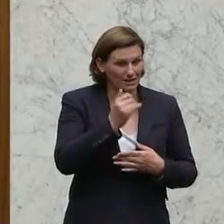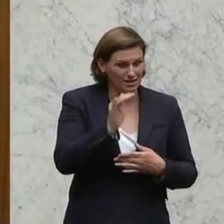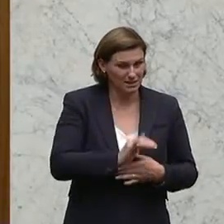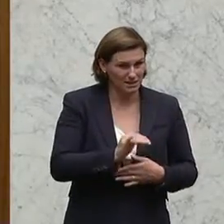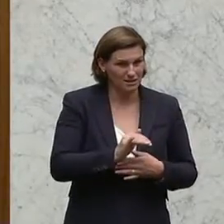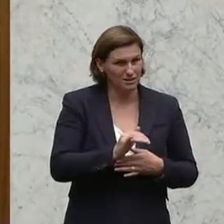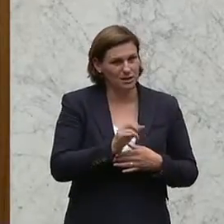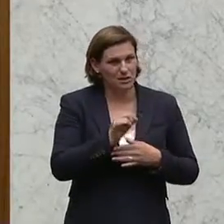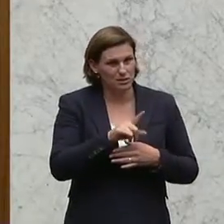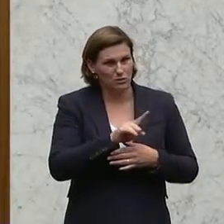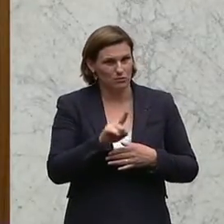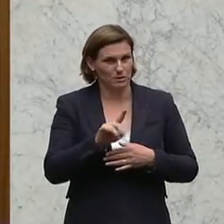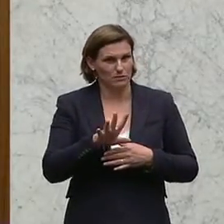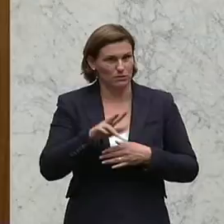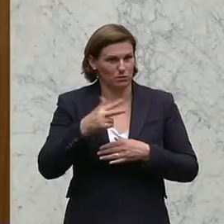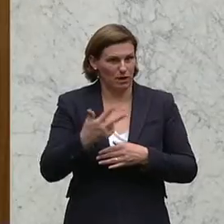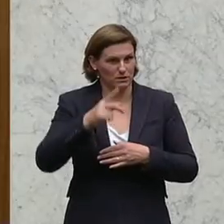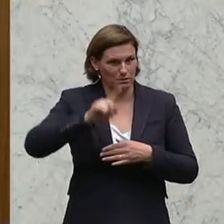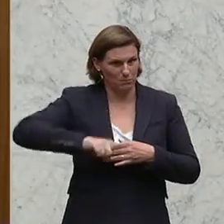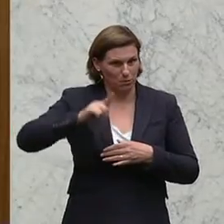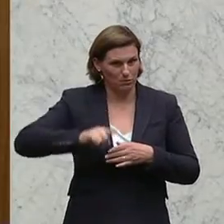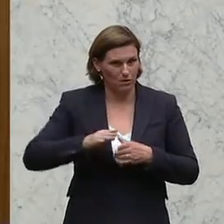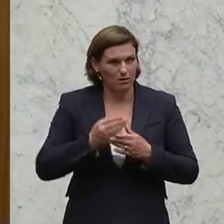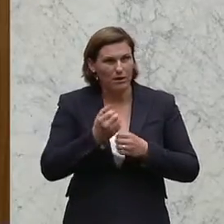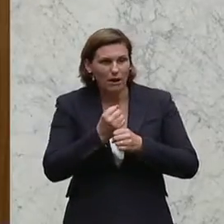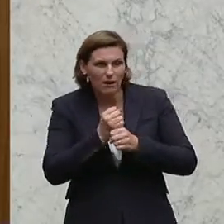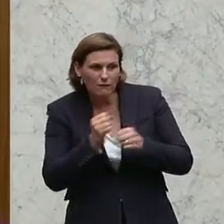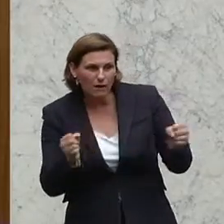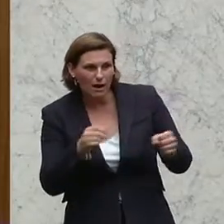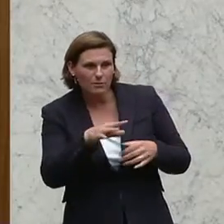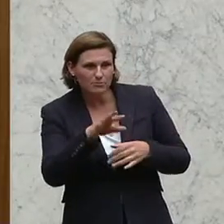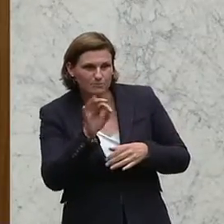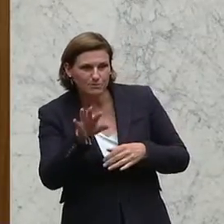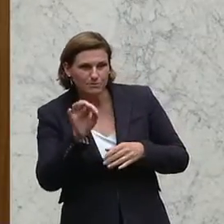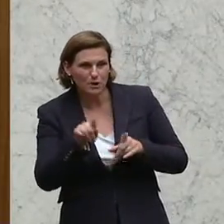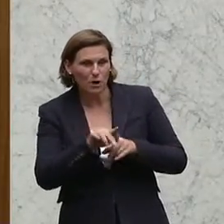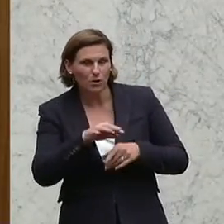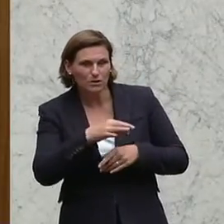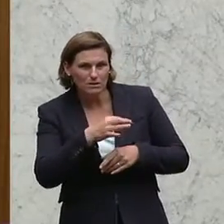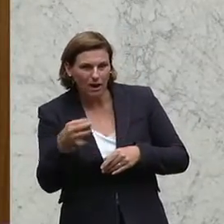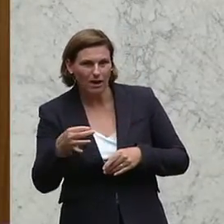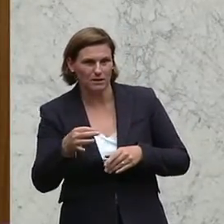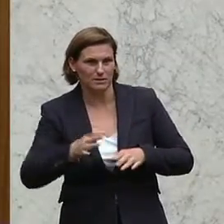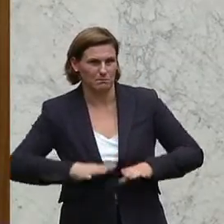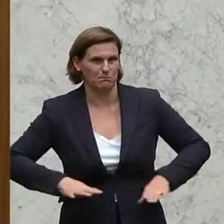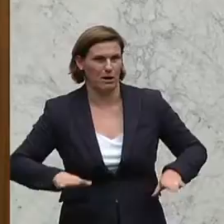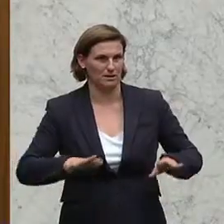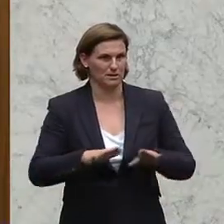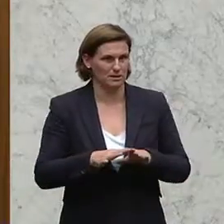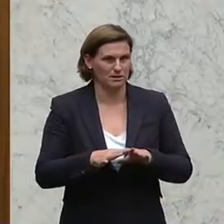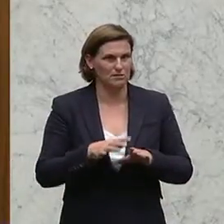Korridor zwischen 12 und 35 Monaten, frei wählbar auf Tagesbasis. Das heißt also, wir haben